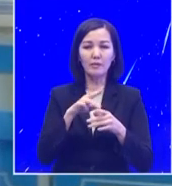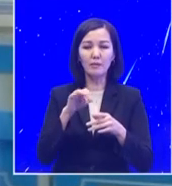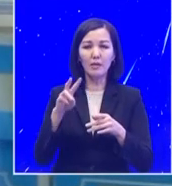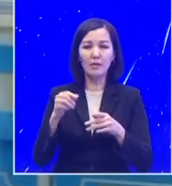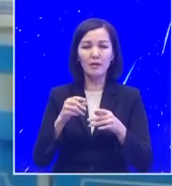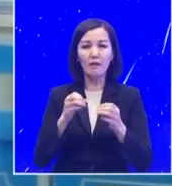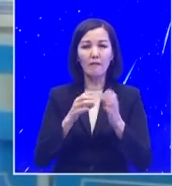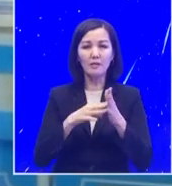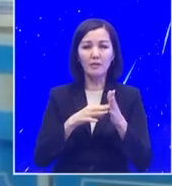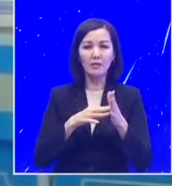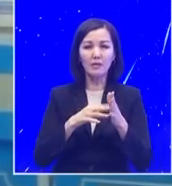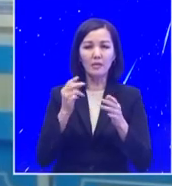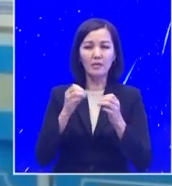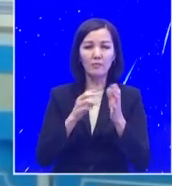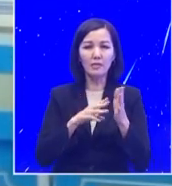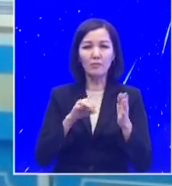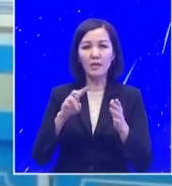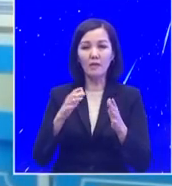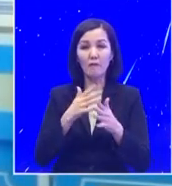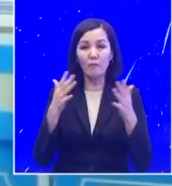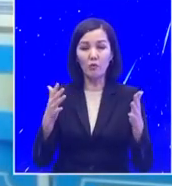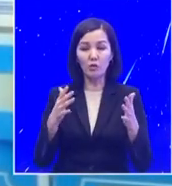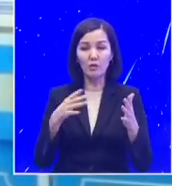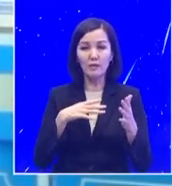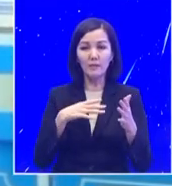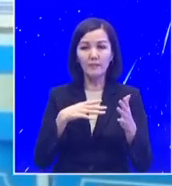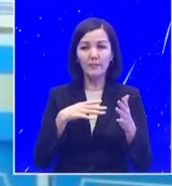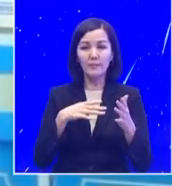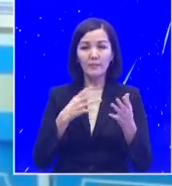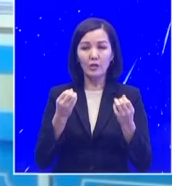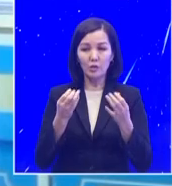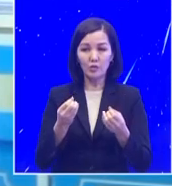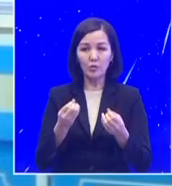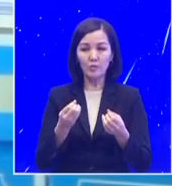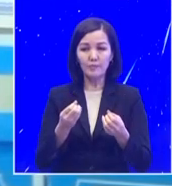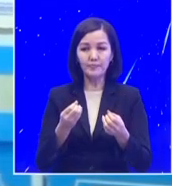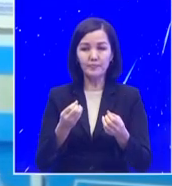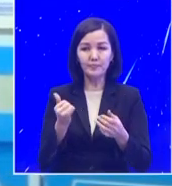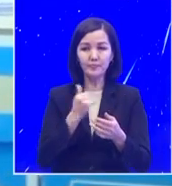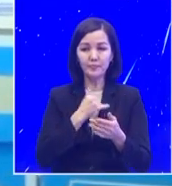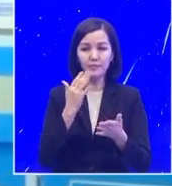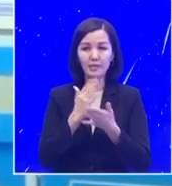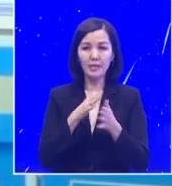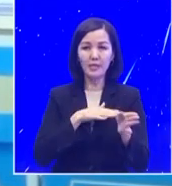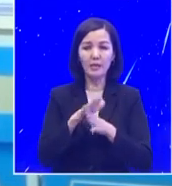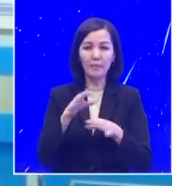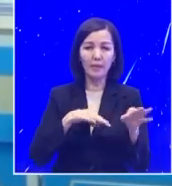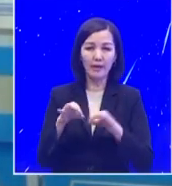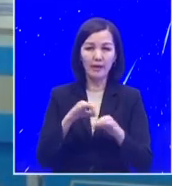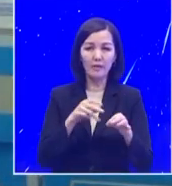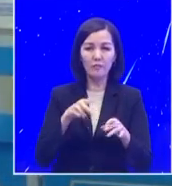2018 годом у нас рост составляет 17 миллиардов тенге. Наряду с этим у нас были реализованы ряд проектов